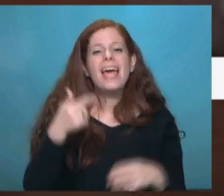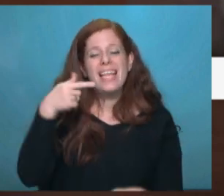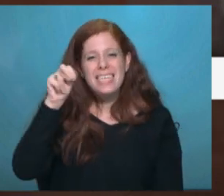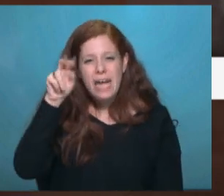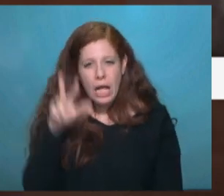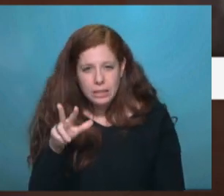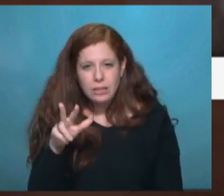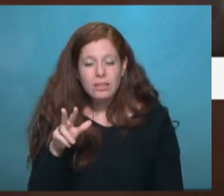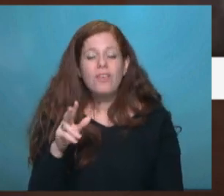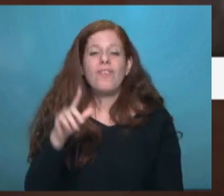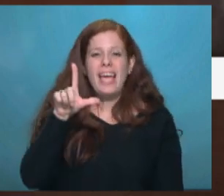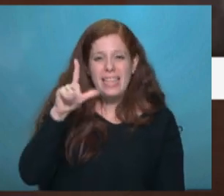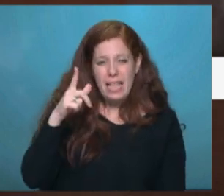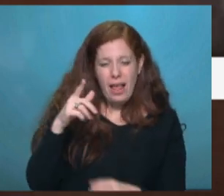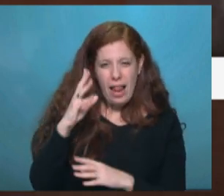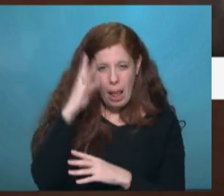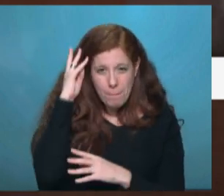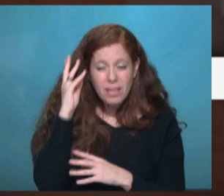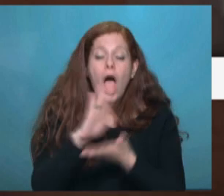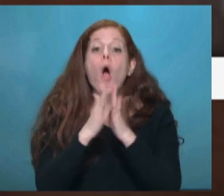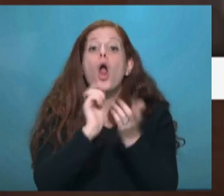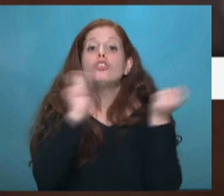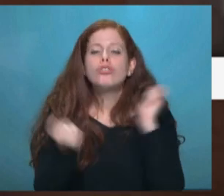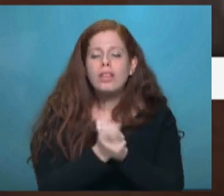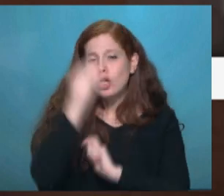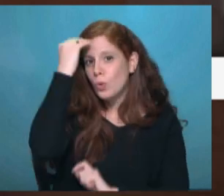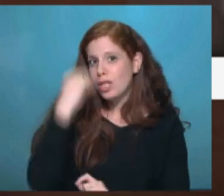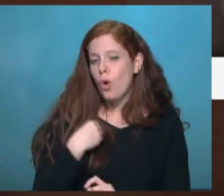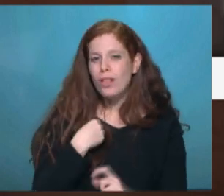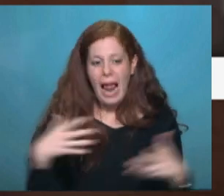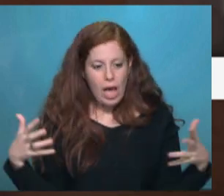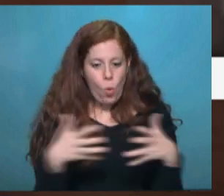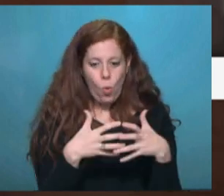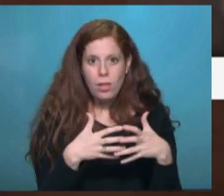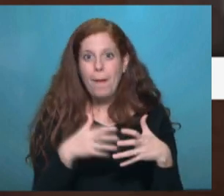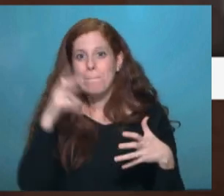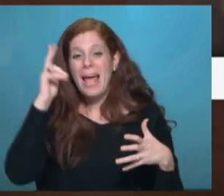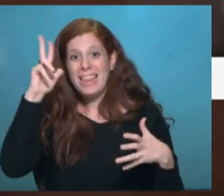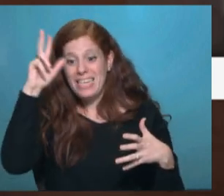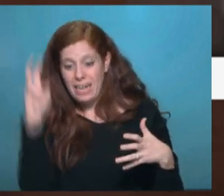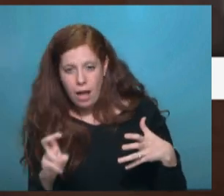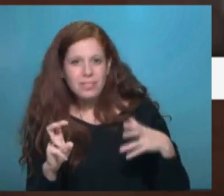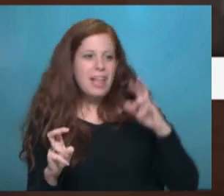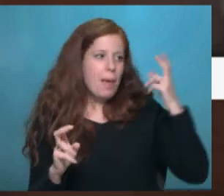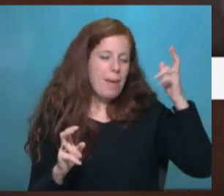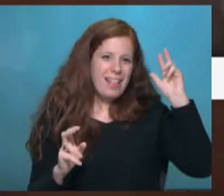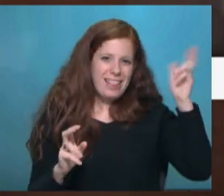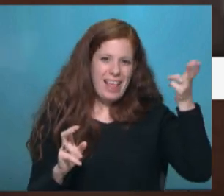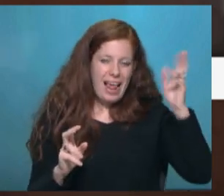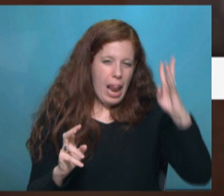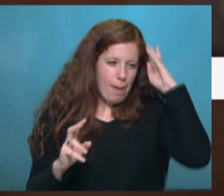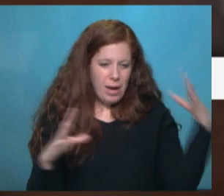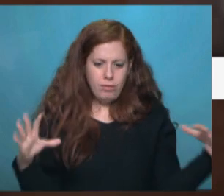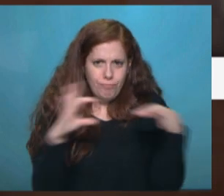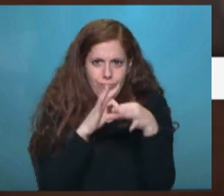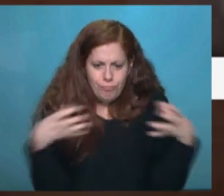הכל השתנה ביום חמישי האחרון, כשהתבשרנו על האיחוד המפתיע בין גנץ לבין לפיד, בין חוסן לישראל לבין יש עתיד.